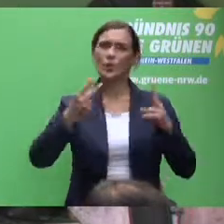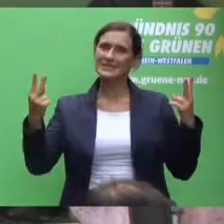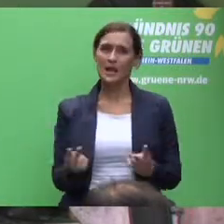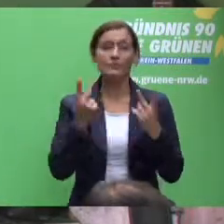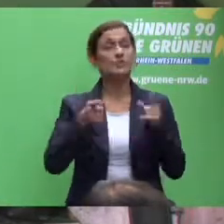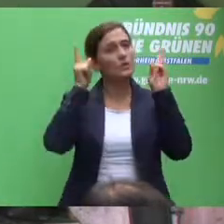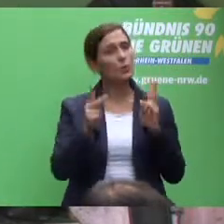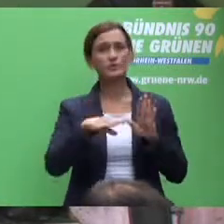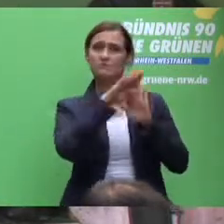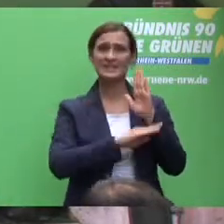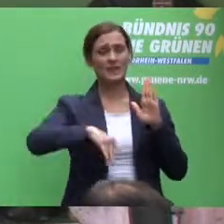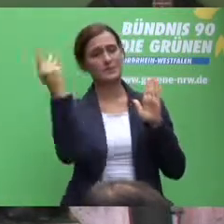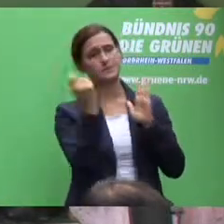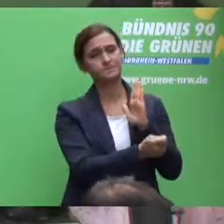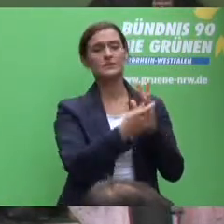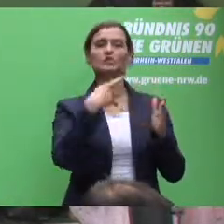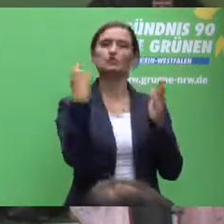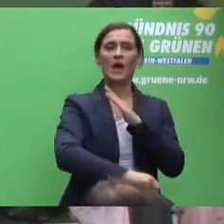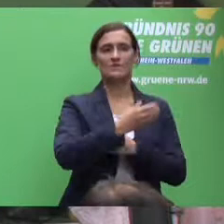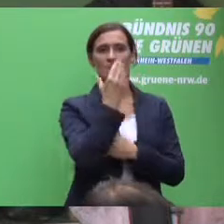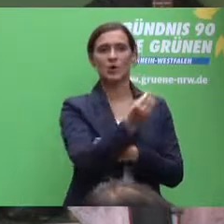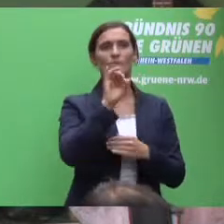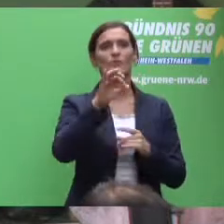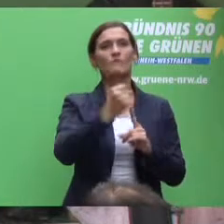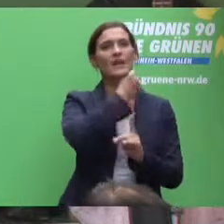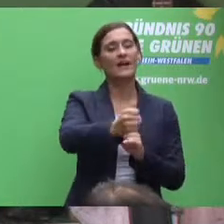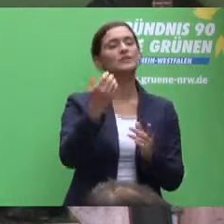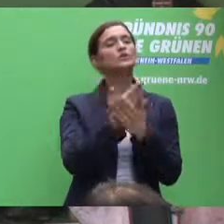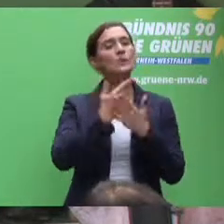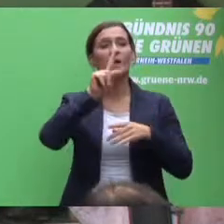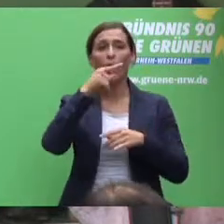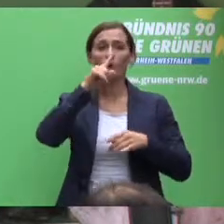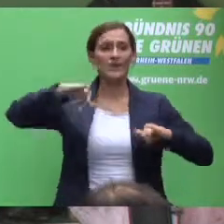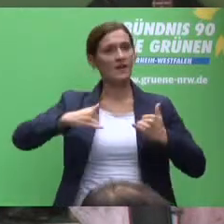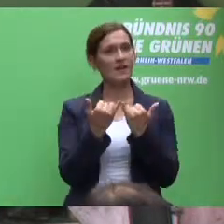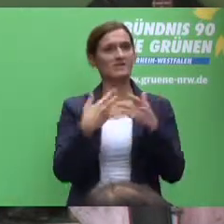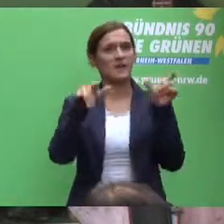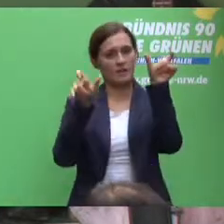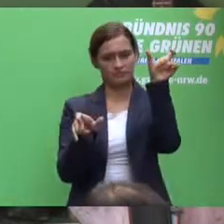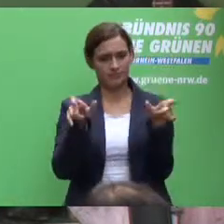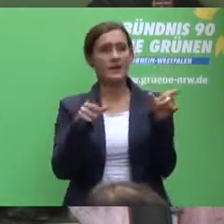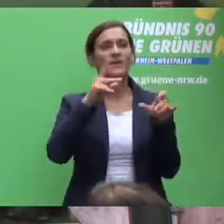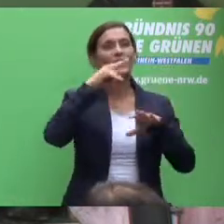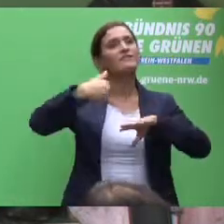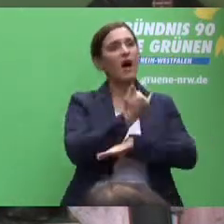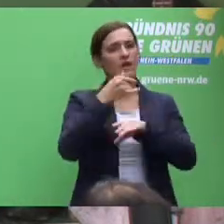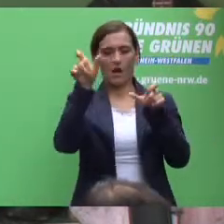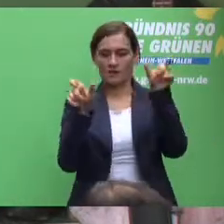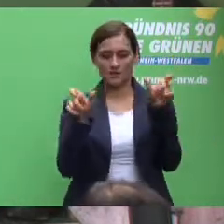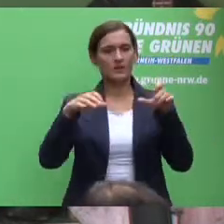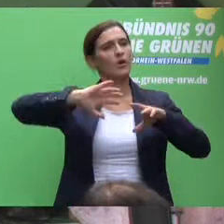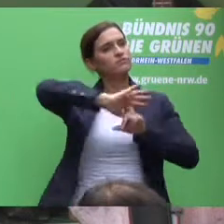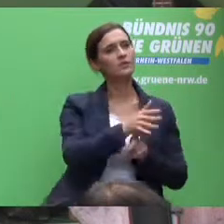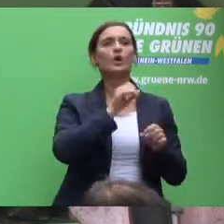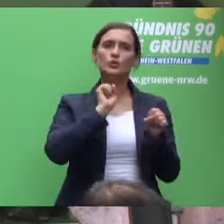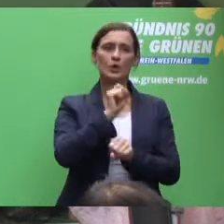Vergewaltigung bestraft wird. Auch Vergewaltigung in der Ehe. Das ist keine Nötigung, das ist eine schwere Straftat.